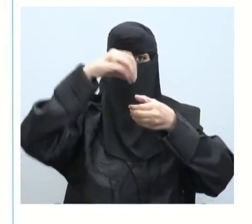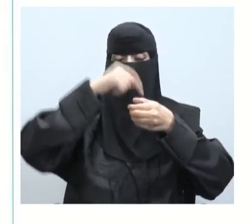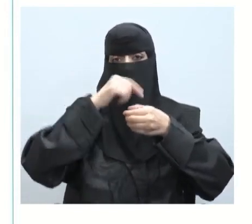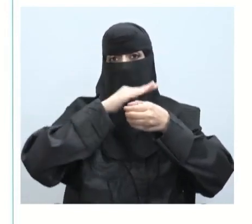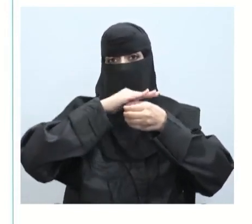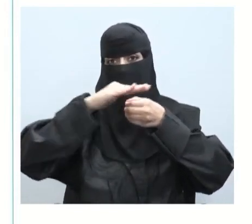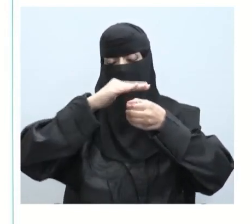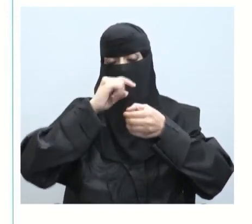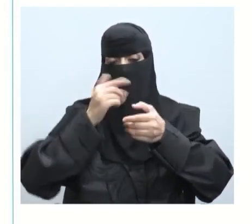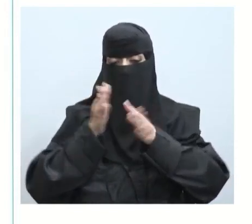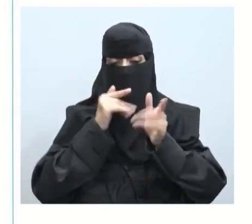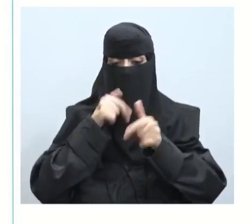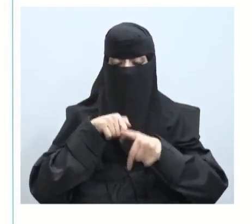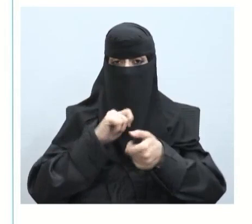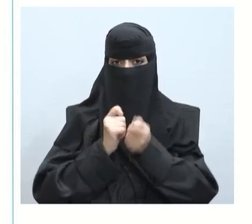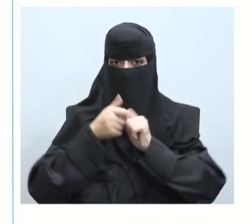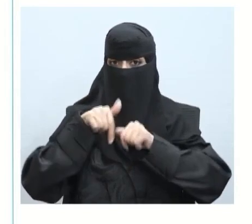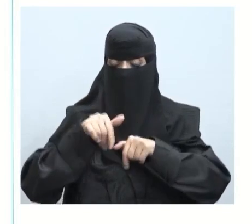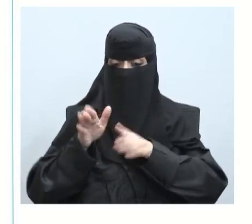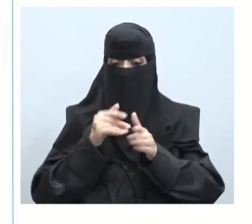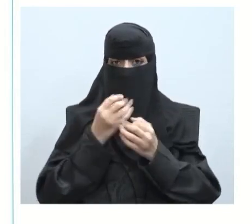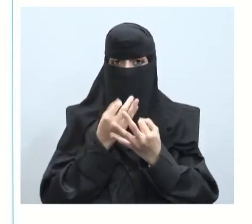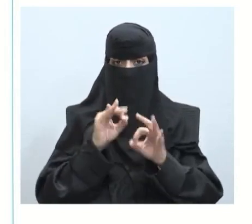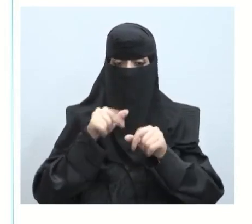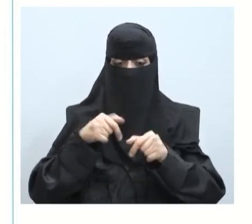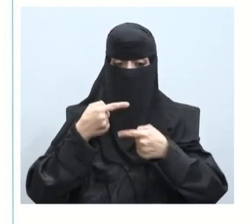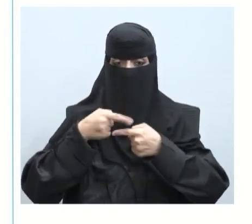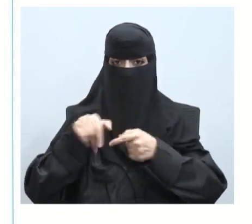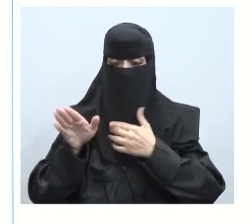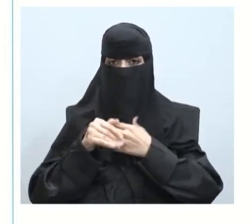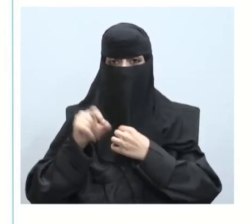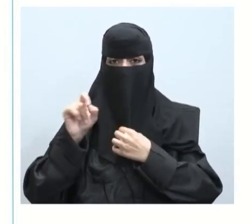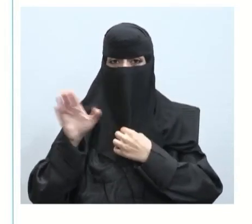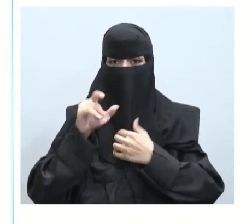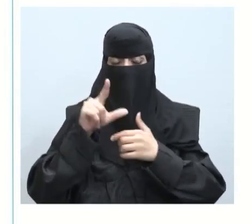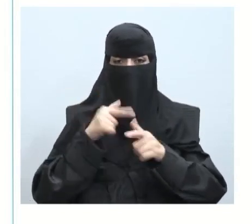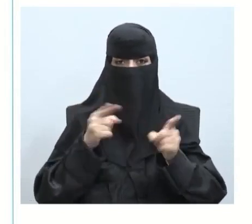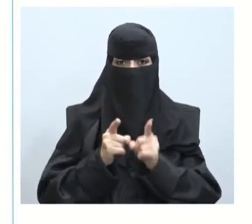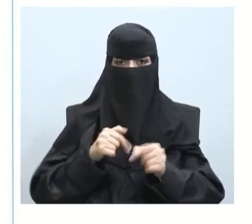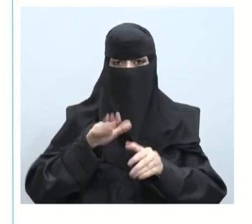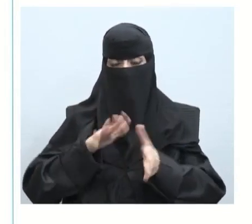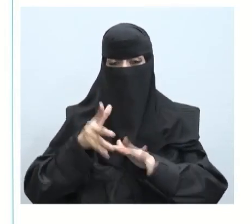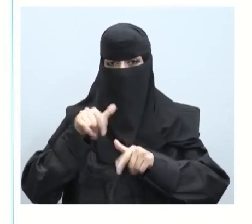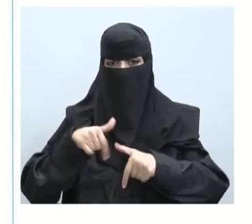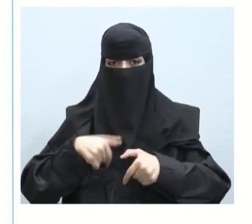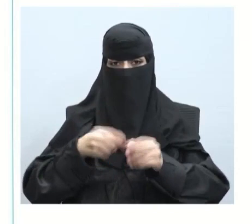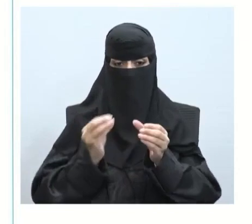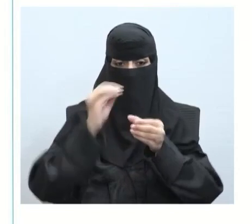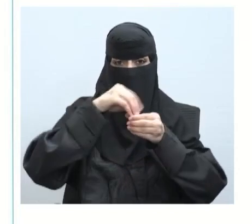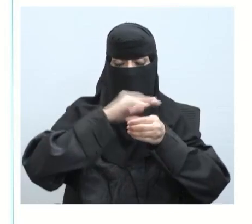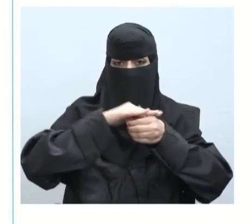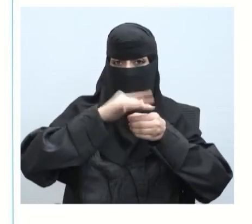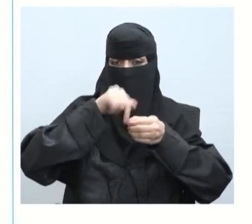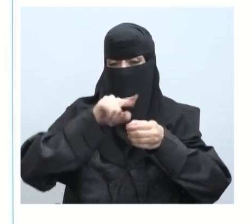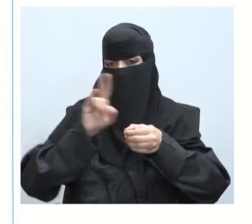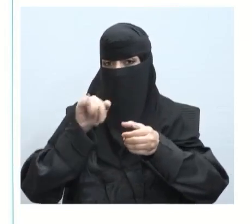إذن هنا نقوم بإنشاء متغيرات الكام فول يساوي فولس وهو يحدد إذا كانت القمامة قد تم ملؤها أو